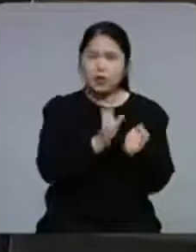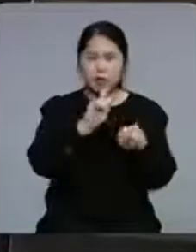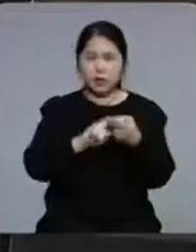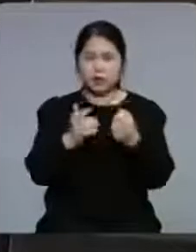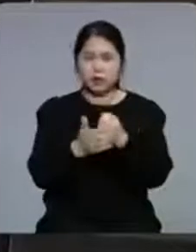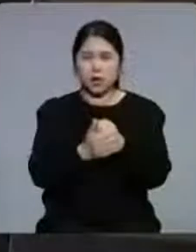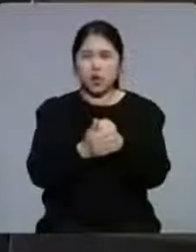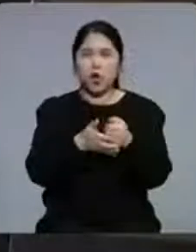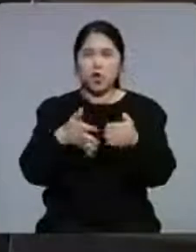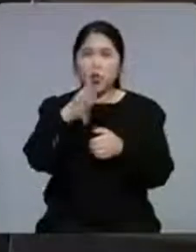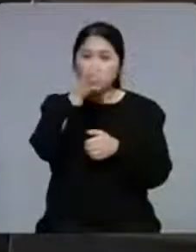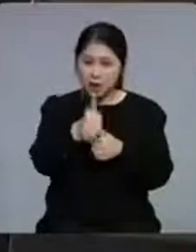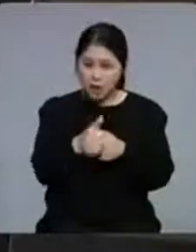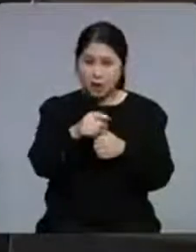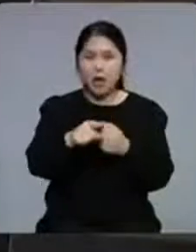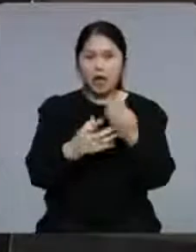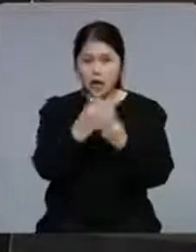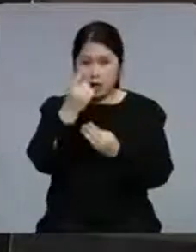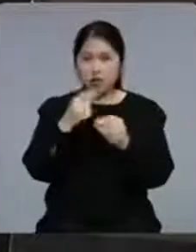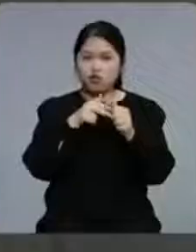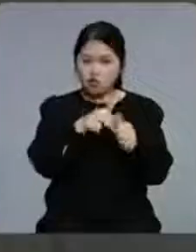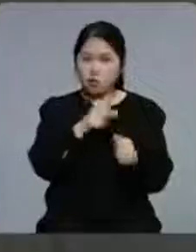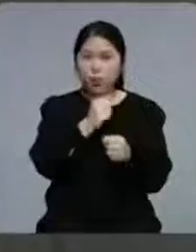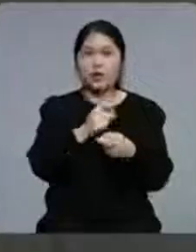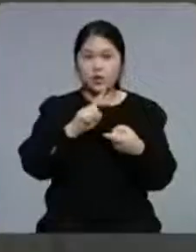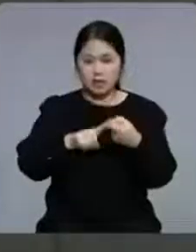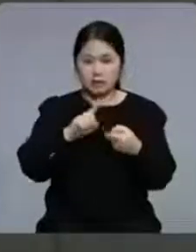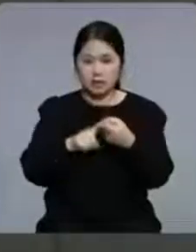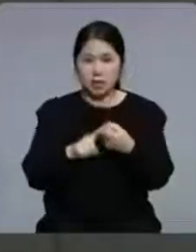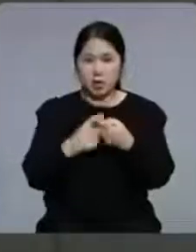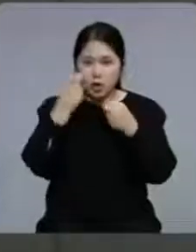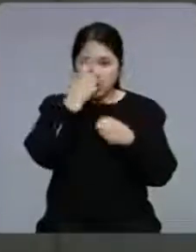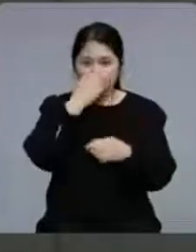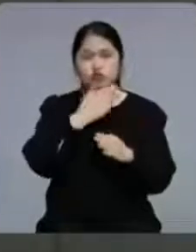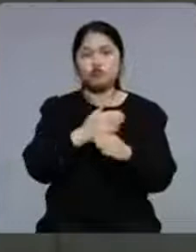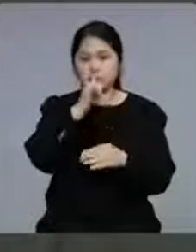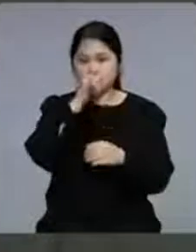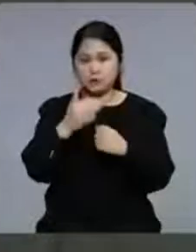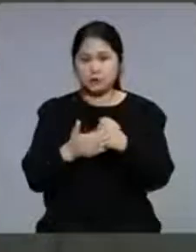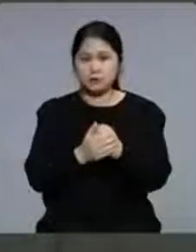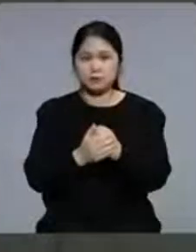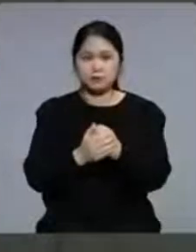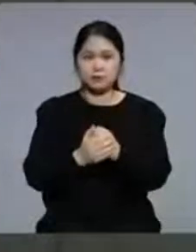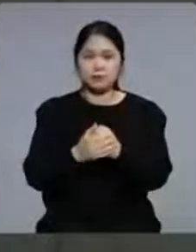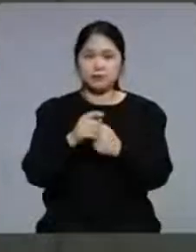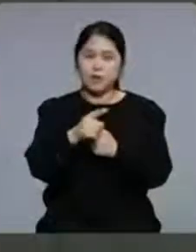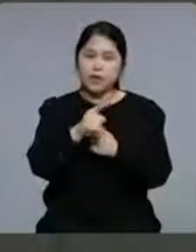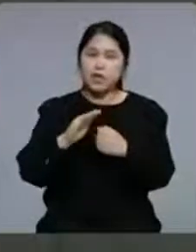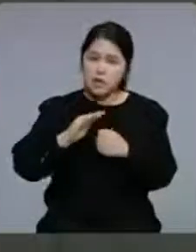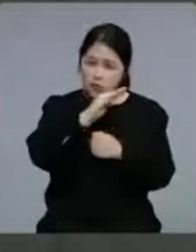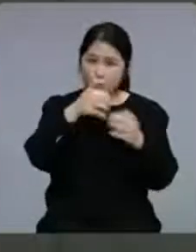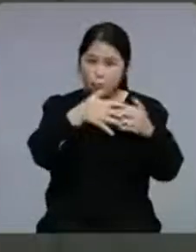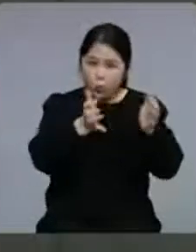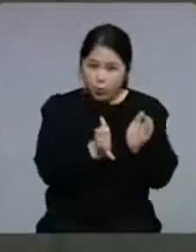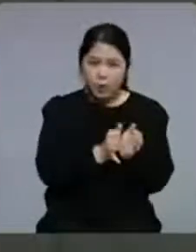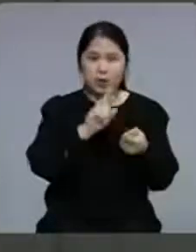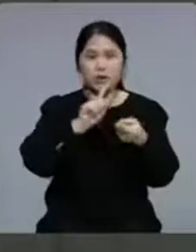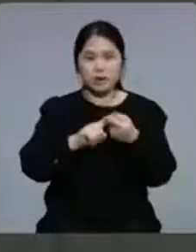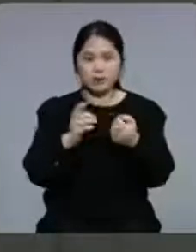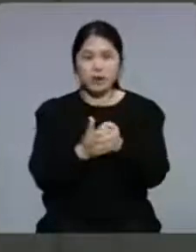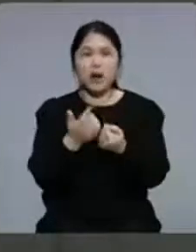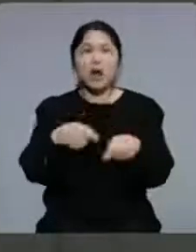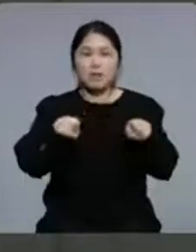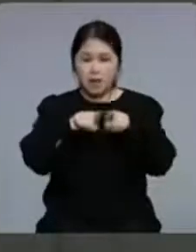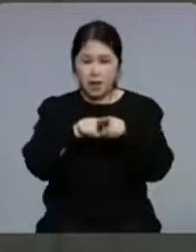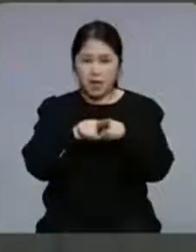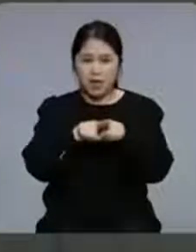후보 선출을 위한 물밑 논의 중입니다. 지역 내에서 어떤 좀 이쪽 개혁 진보 진영 이쪽 한번 같이 한번